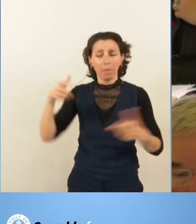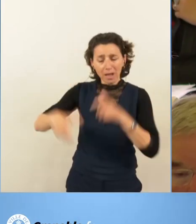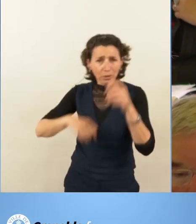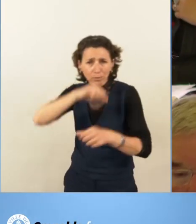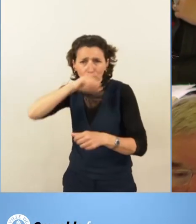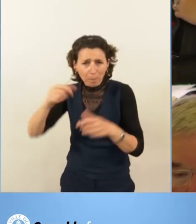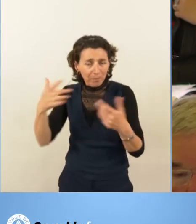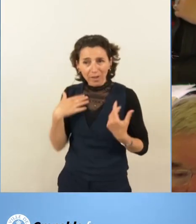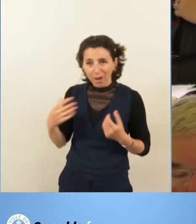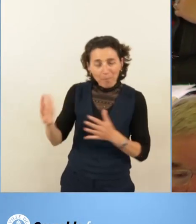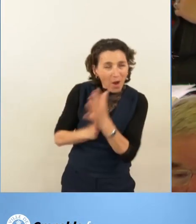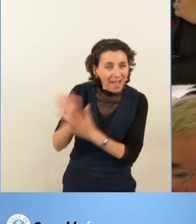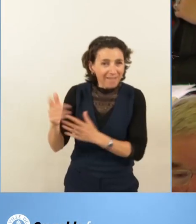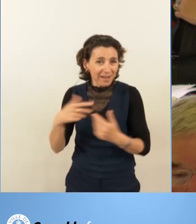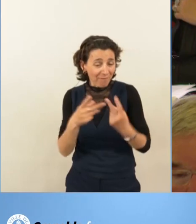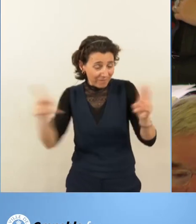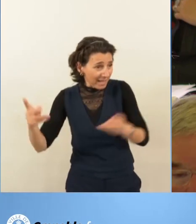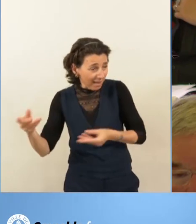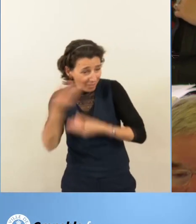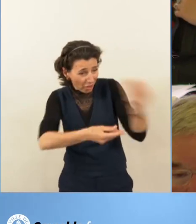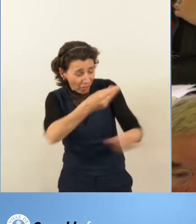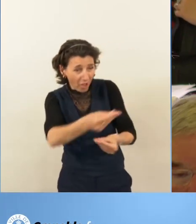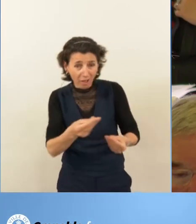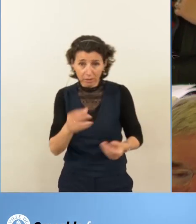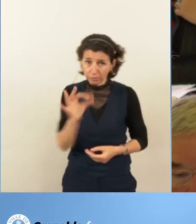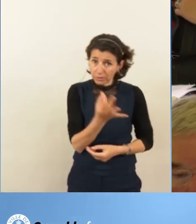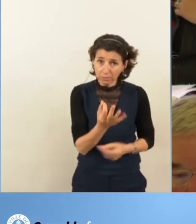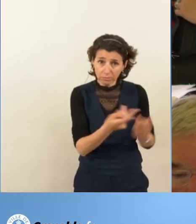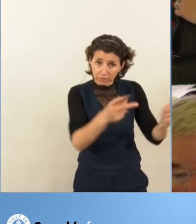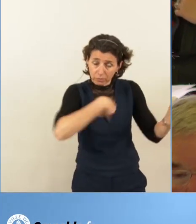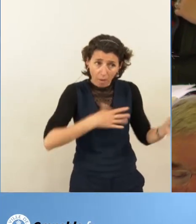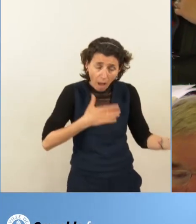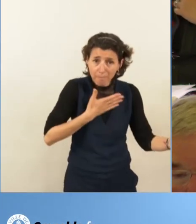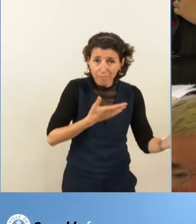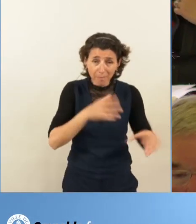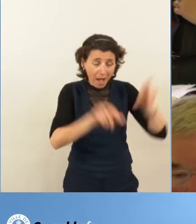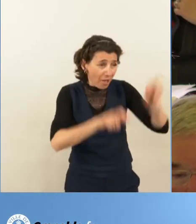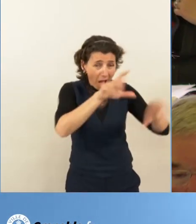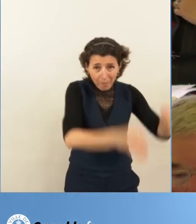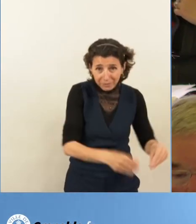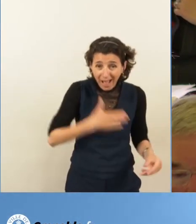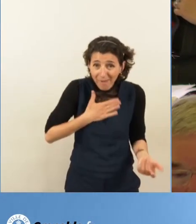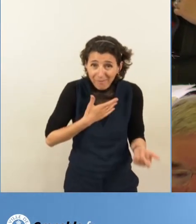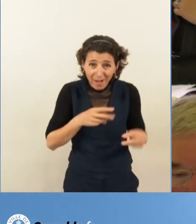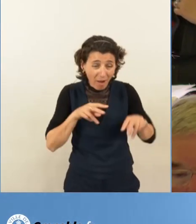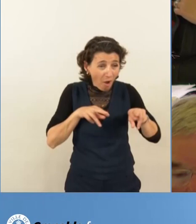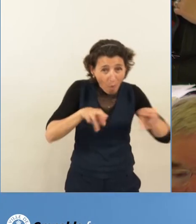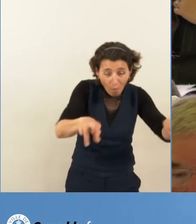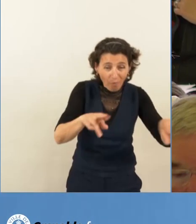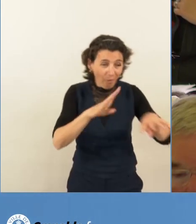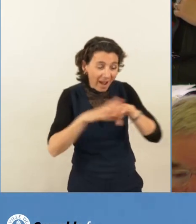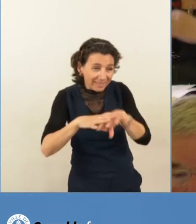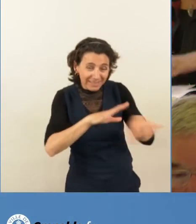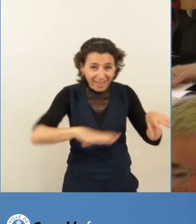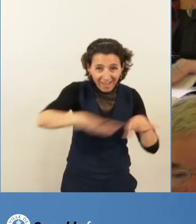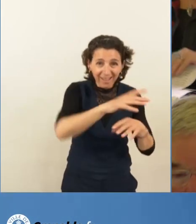car oui cette ville nous l'aimons nous aimons ses habitants nous énoncés rue nous aimons ces quartiers ces associations nous y